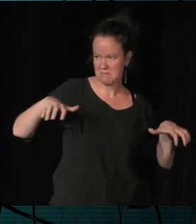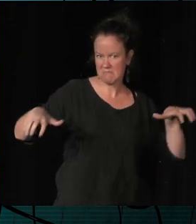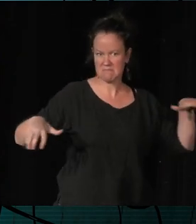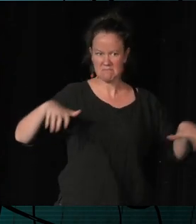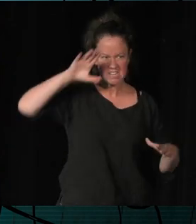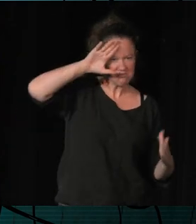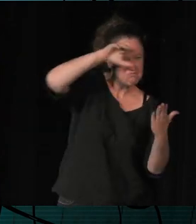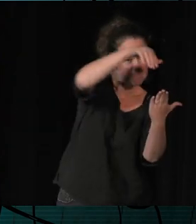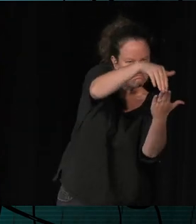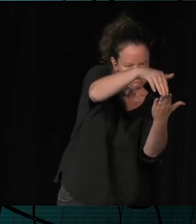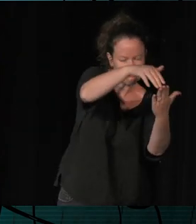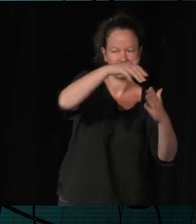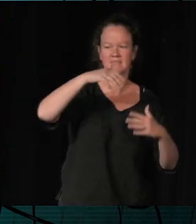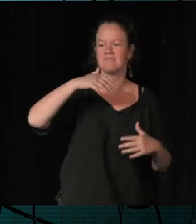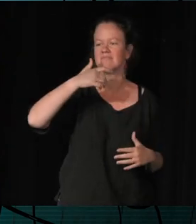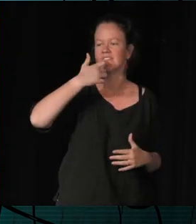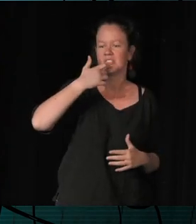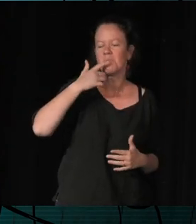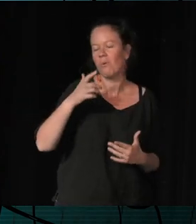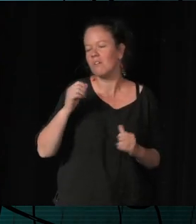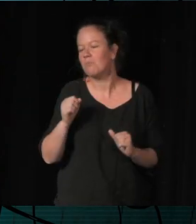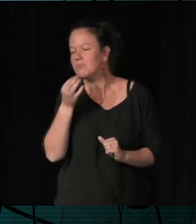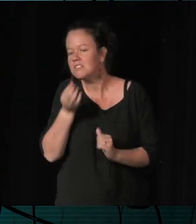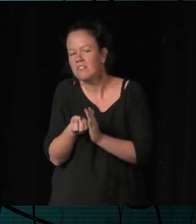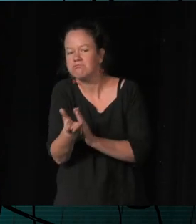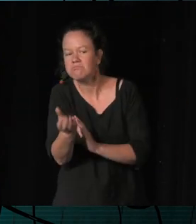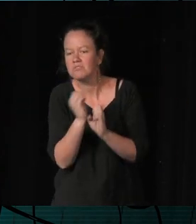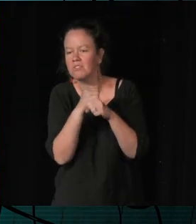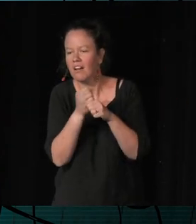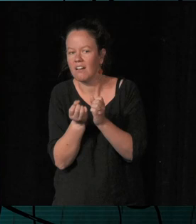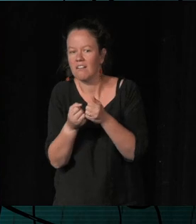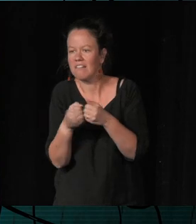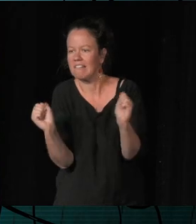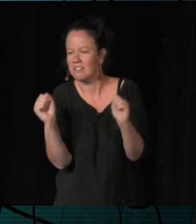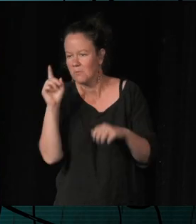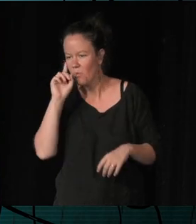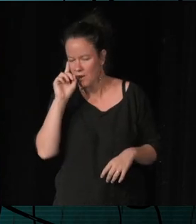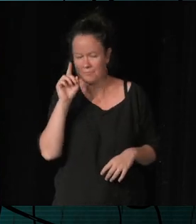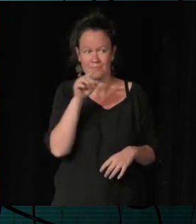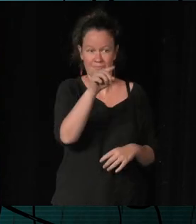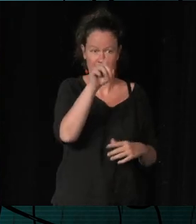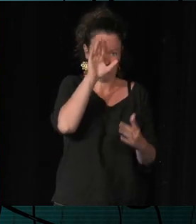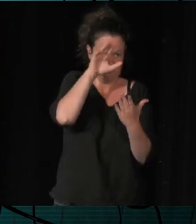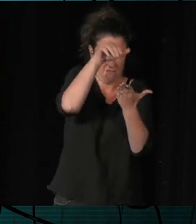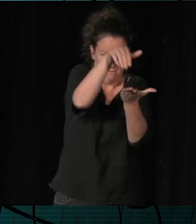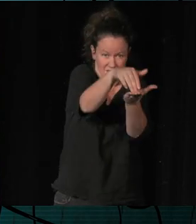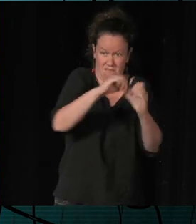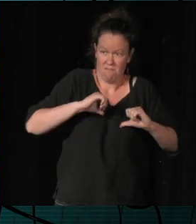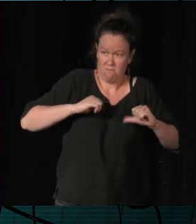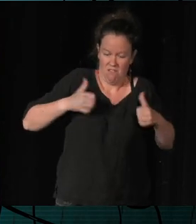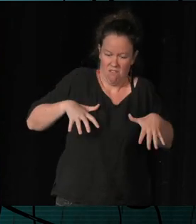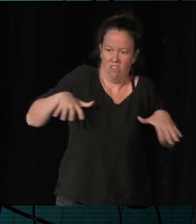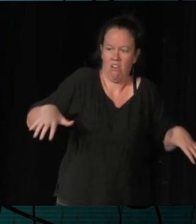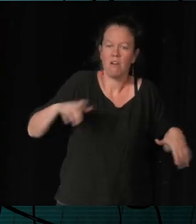prescription de spoiler un petit peu, mais il représente la culpabilité d'un homme qui est, tout son côté extrêmement sexué, et toute la culpabilité d'un